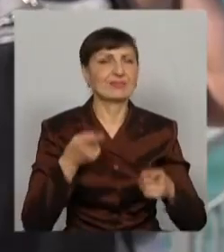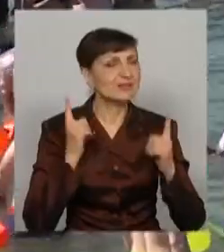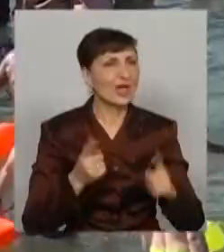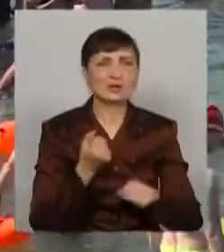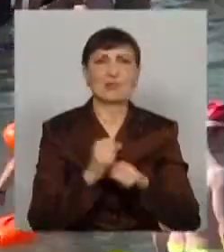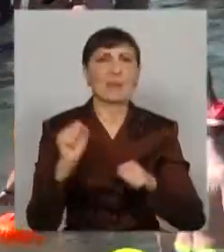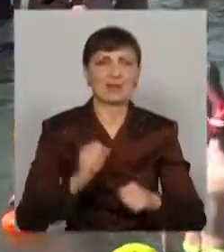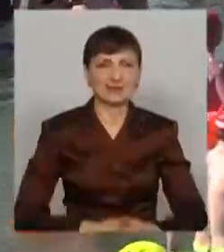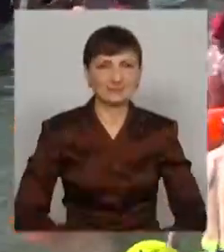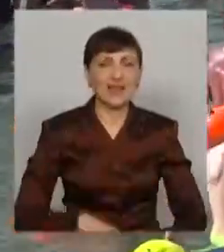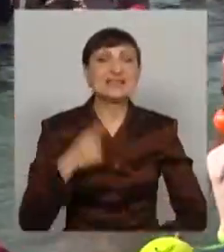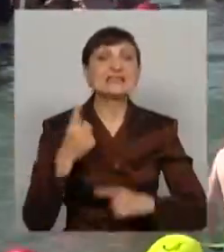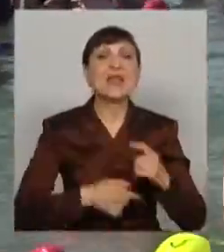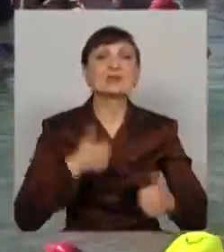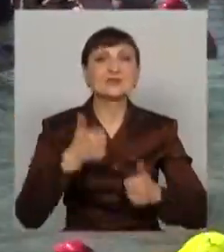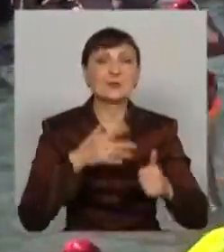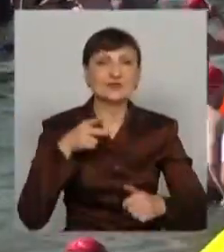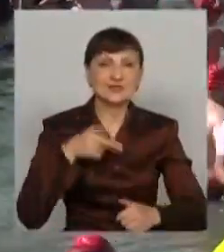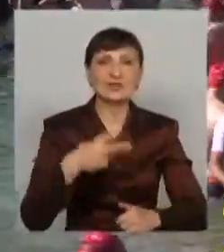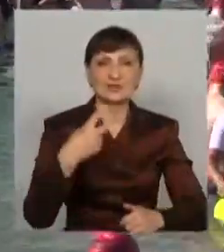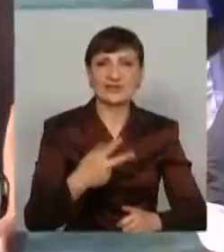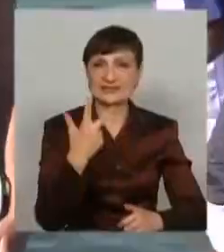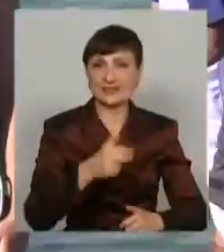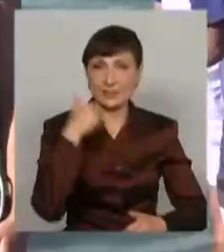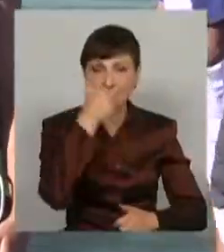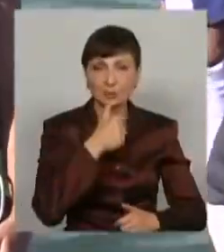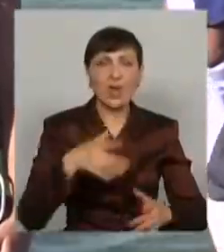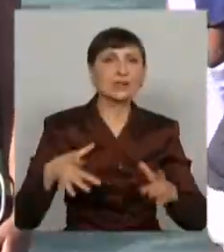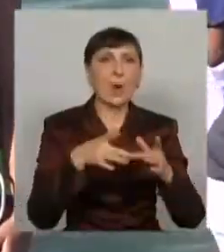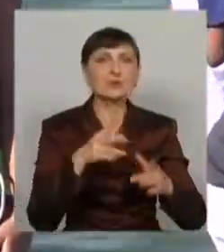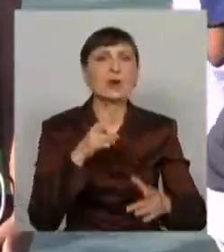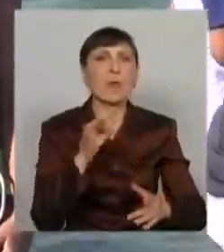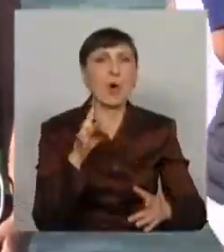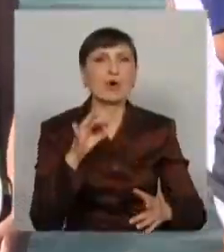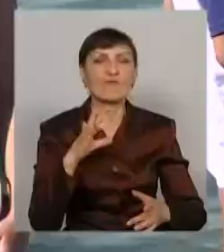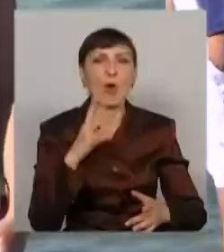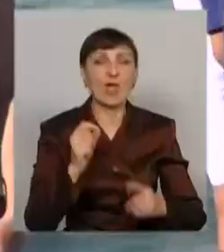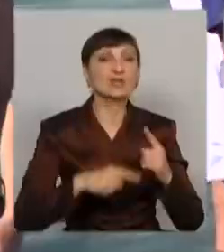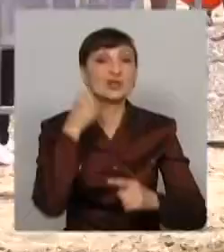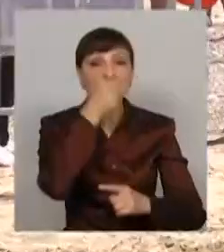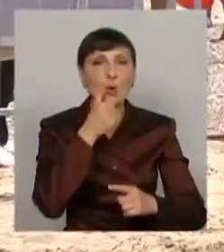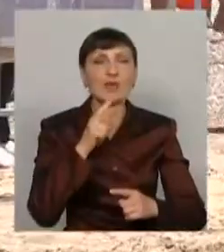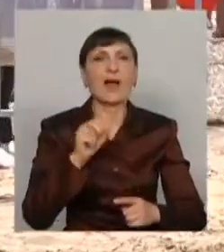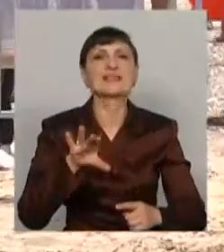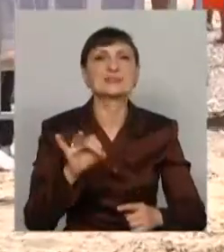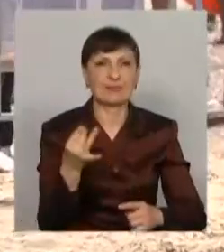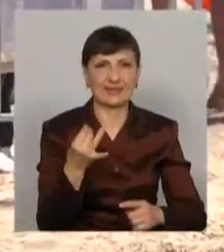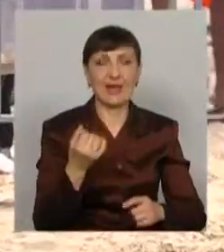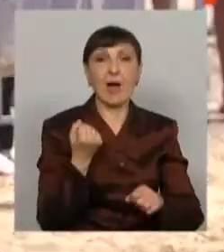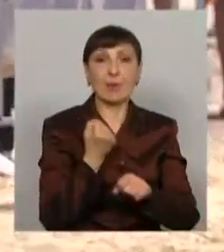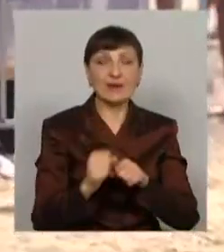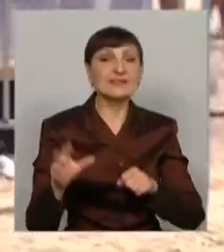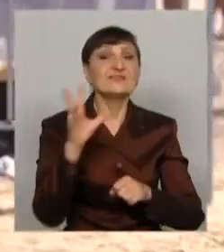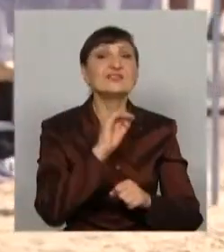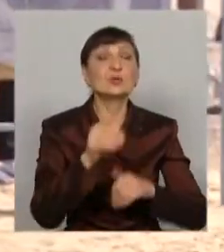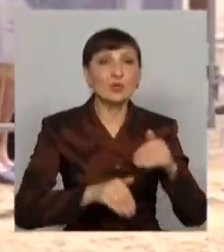рекорд. Следующие старты пройдут в 2023 году на озере Боровое, еще через год на Каспийском море. Победители всех